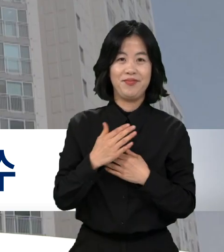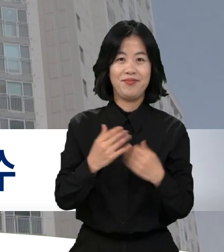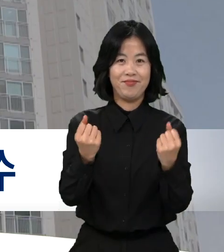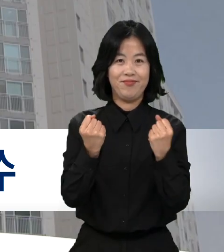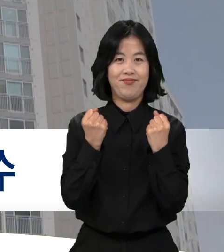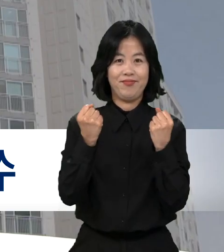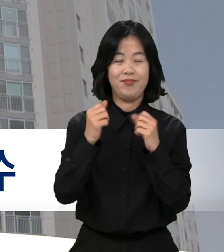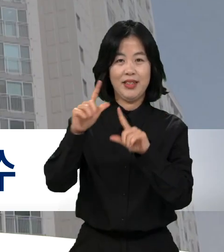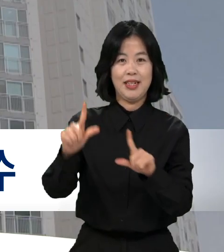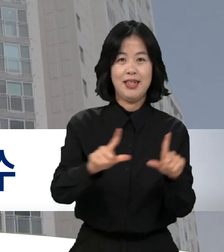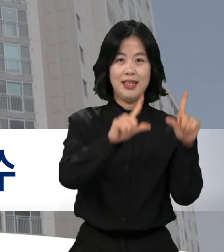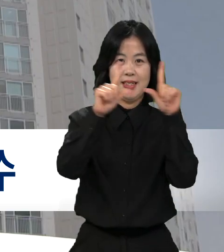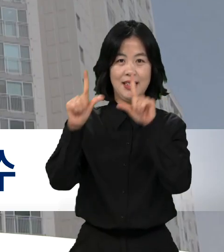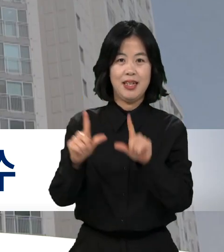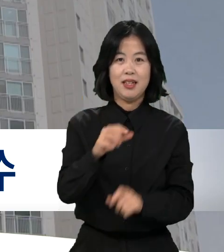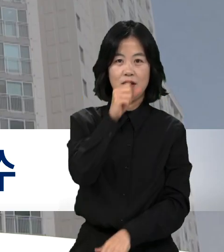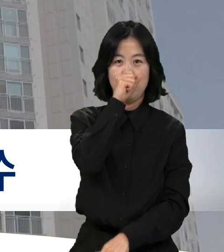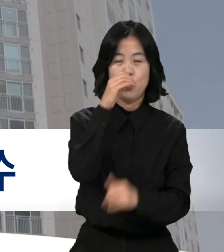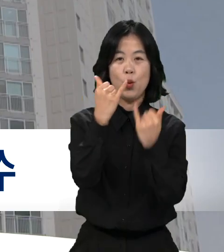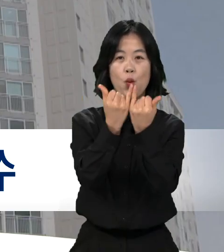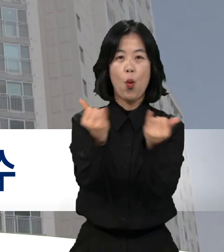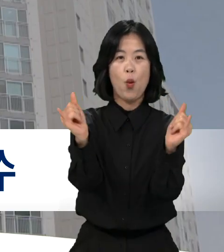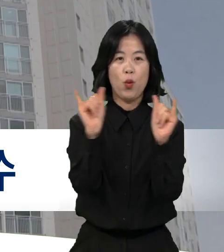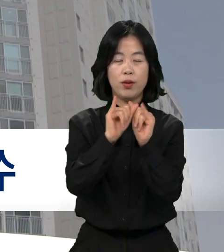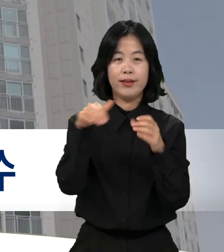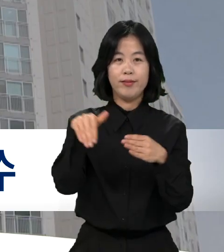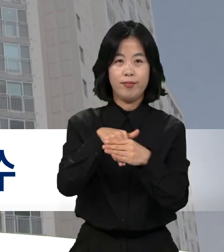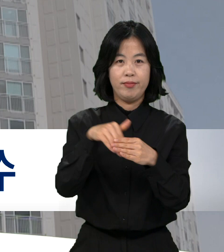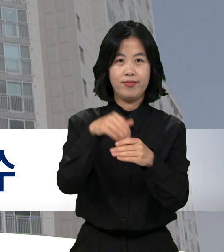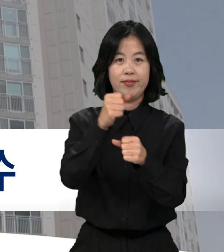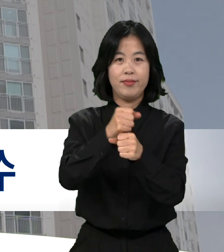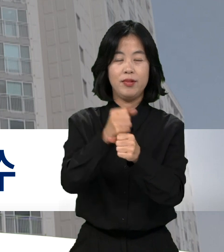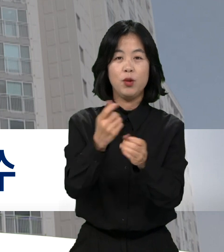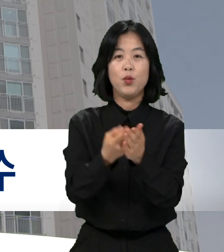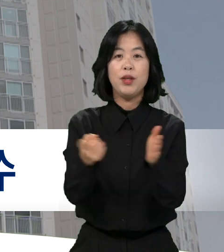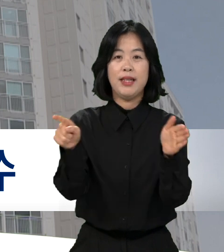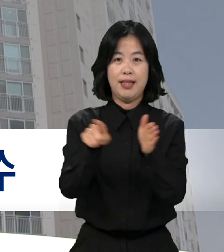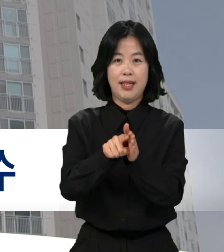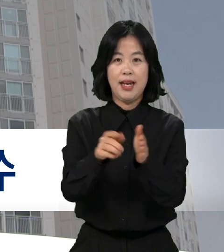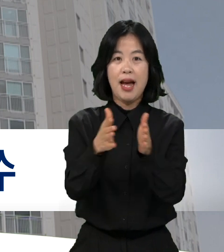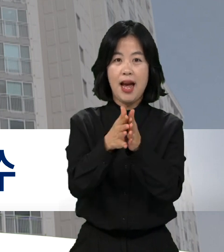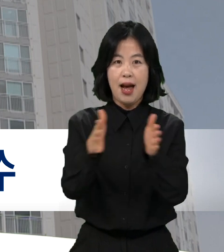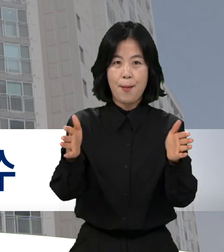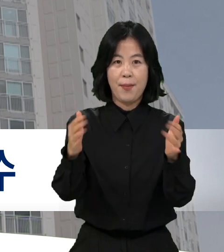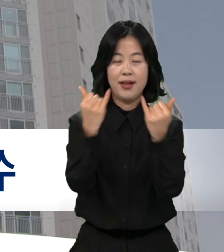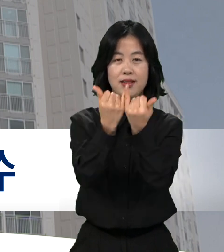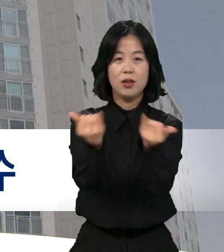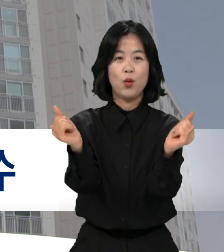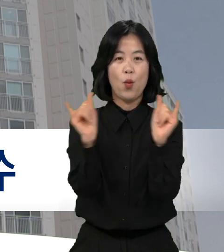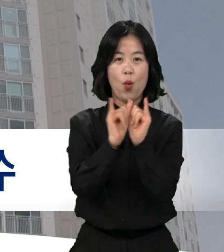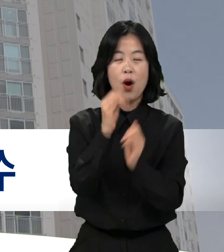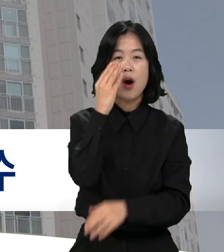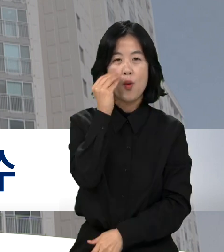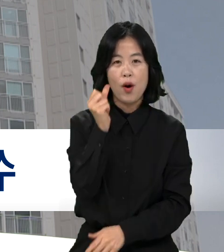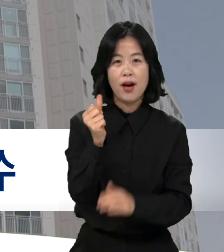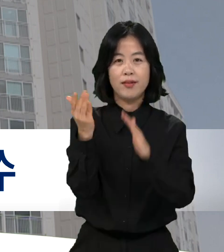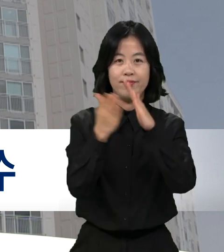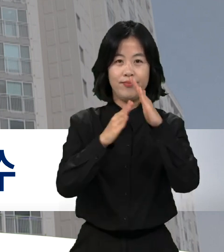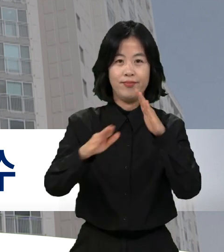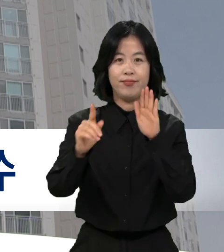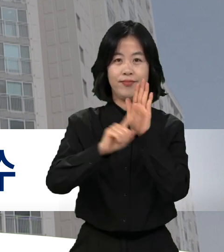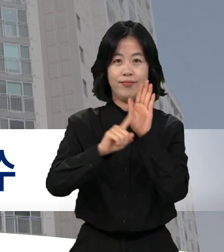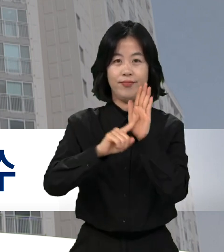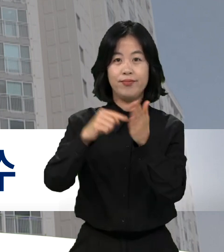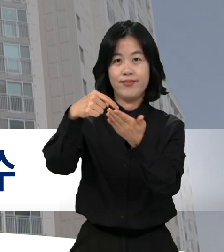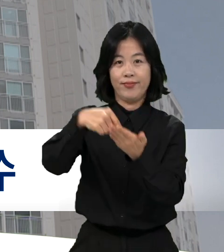네 포항 씨가 건강하고 살기 좋은 공동체 문화를 조성하기 위해 2024년 공동주택 공동체 활성화